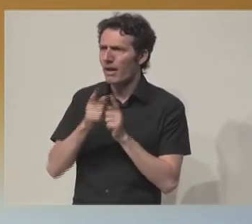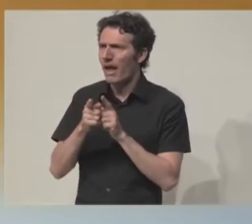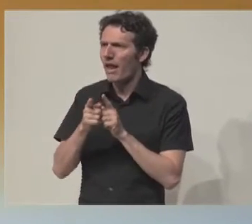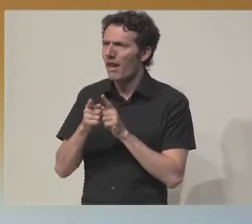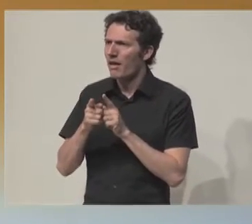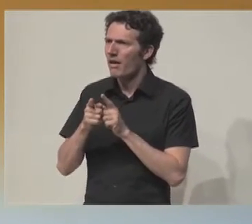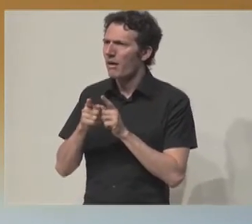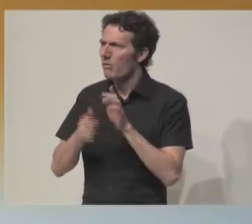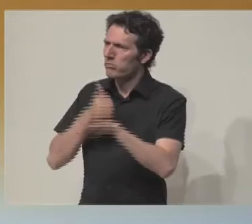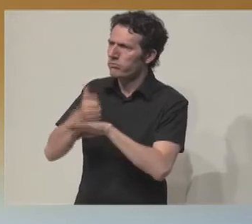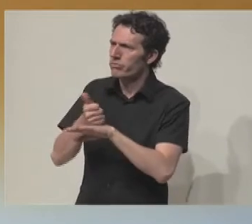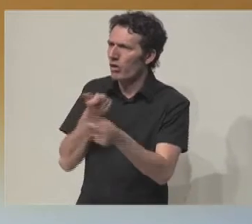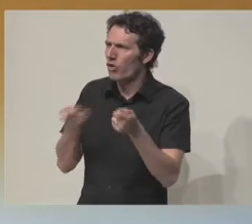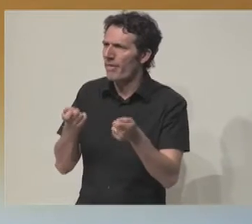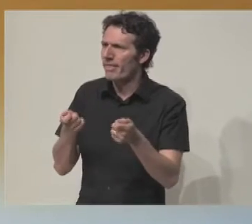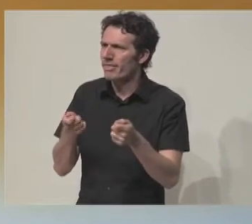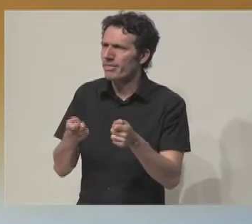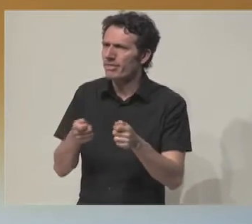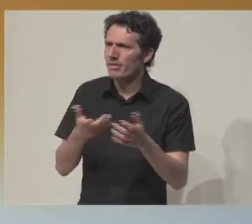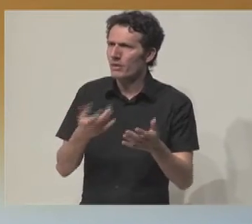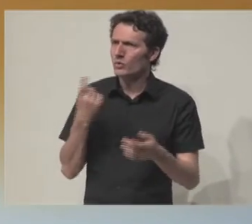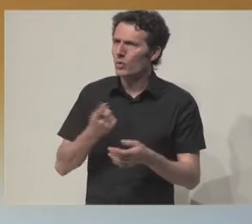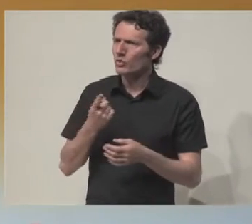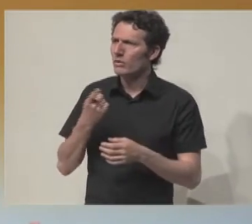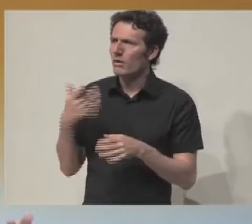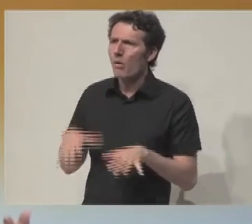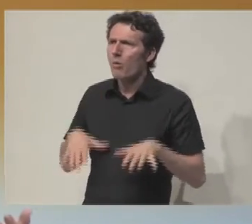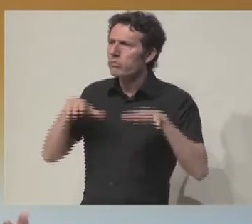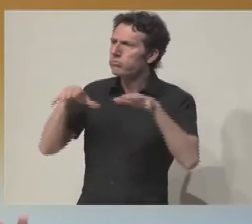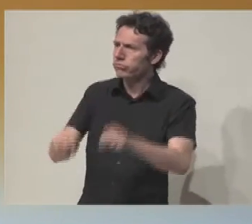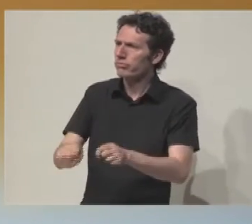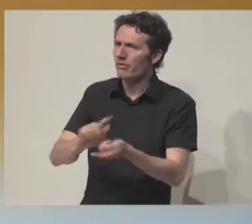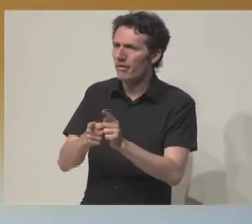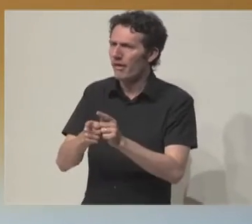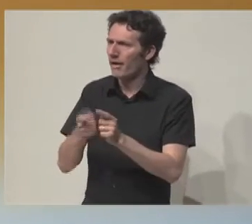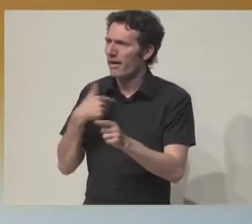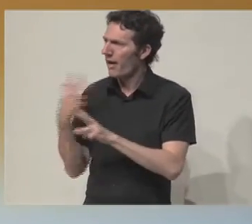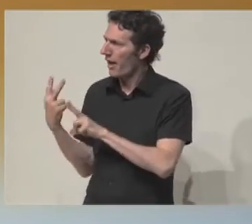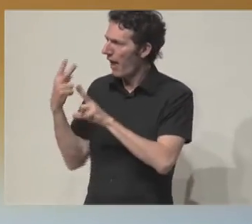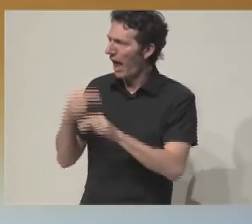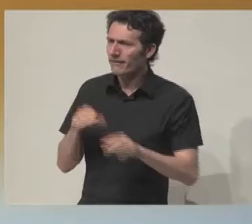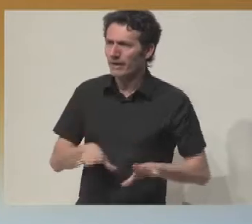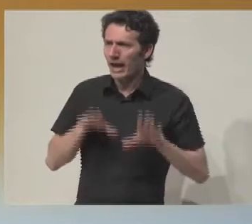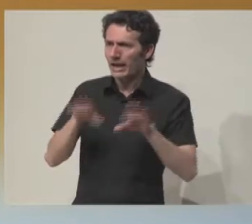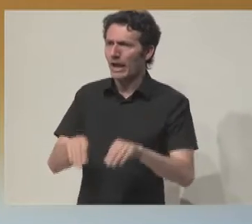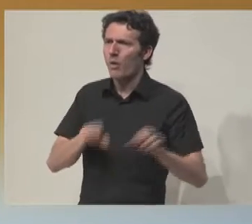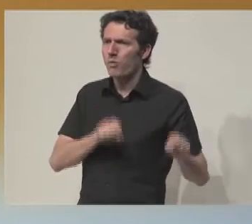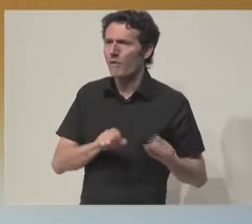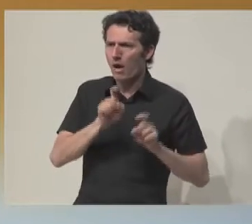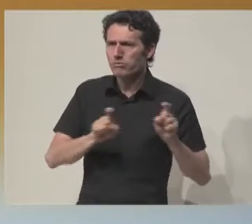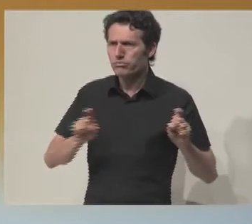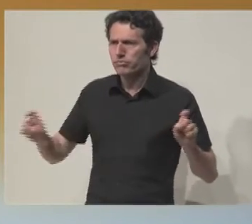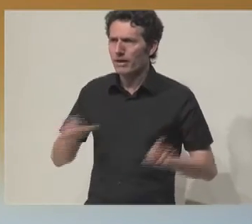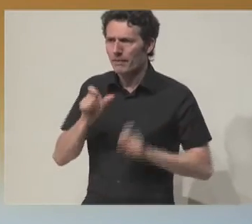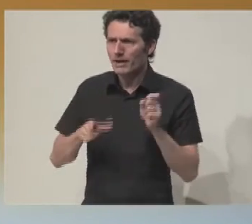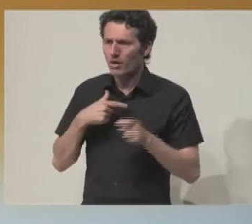de l'un sur l'autre quand un conquérant arrivée il installait ses hommes au pouvoir et la première chose qui